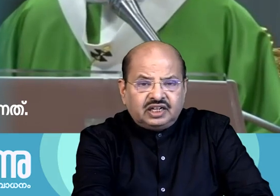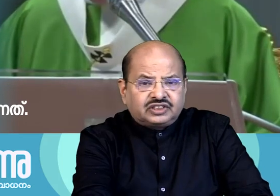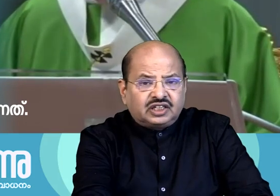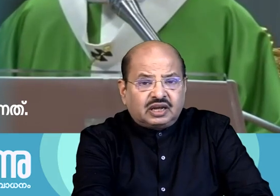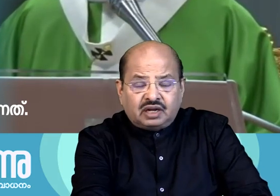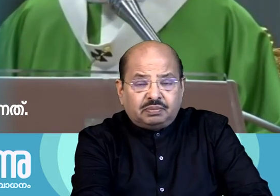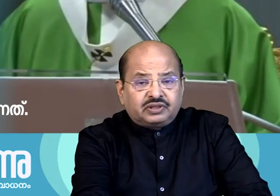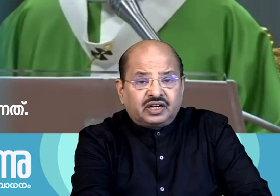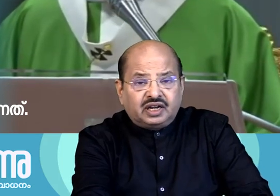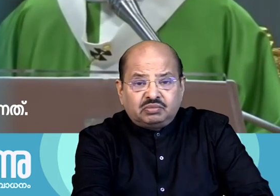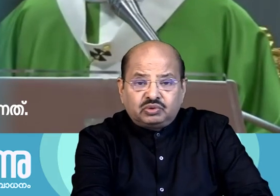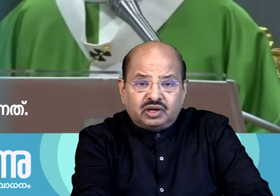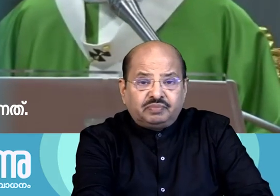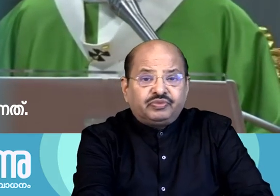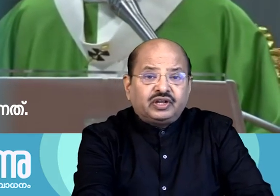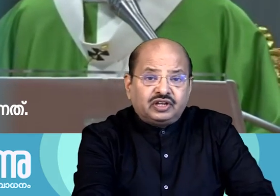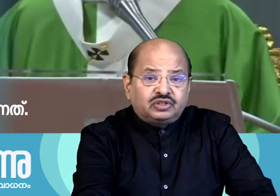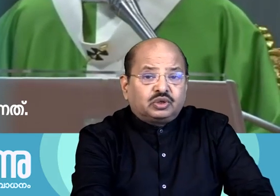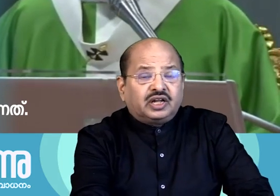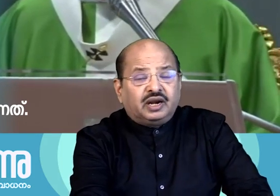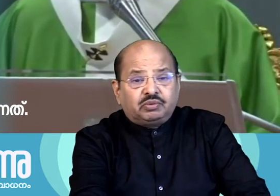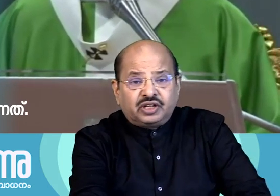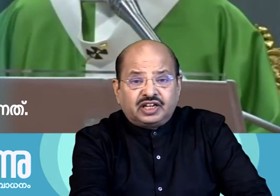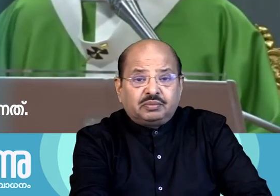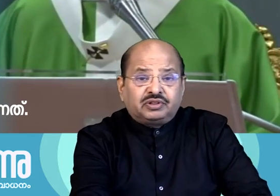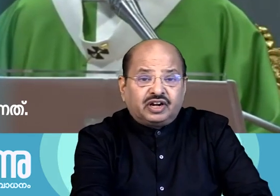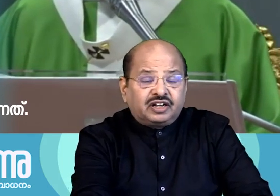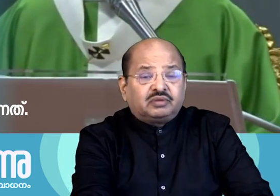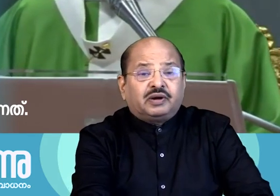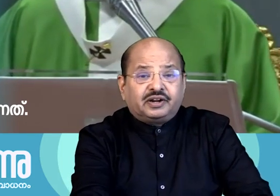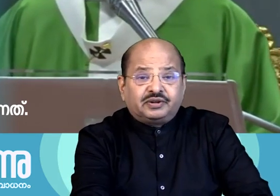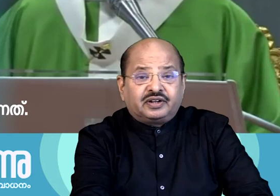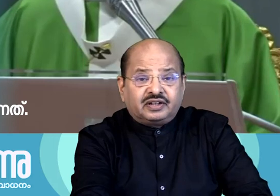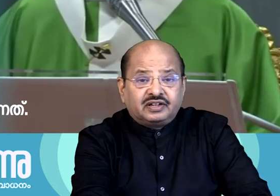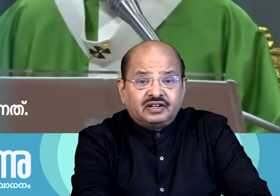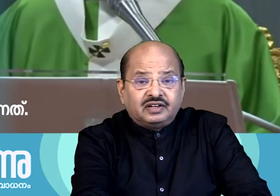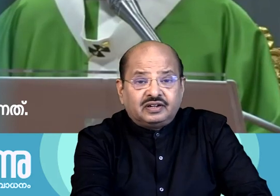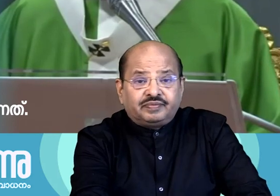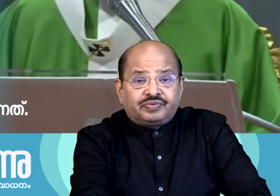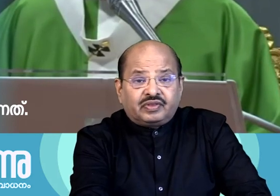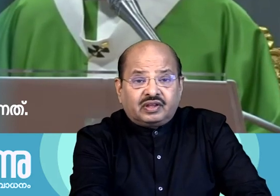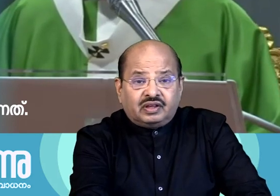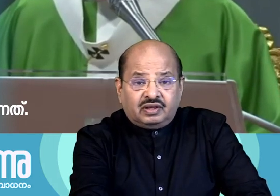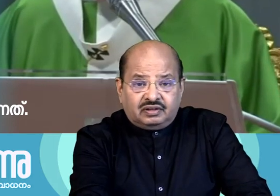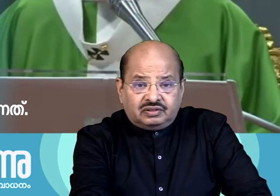ആണ് യെശയ്യാ 42:3 ഈശോ തന്നെ പുതിയ നിയമത്തിൽ എടുത്ത് പറയുന്നത്,